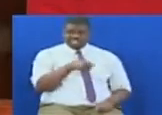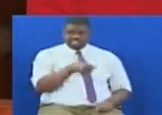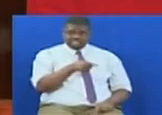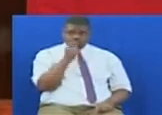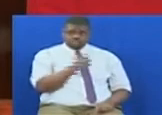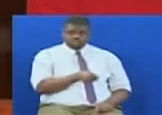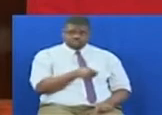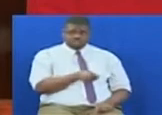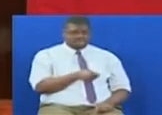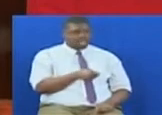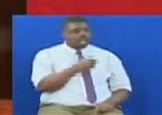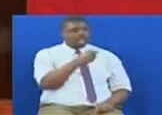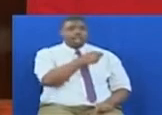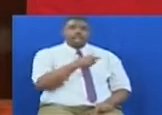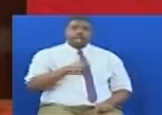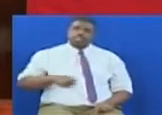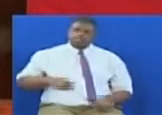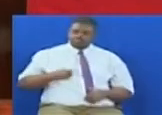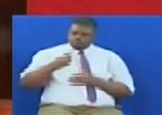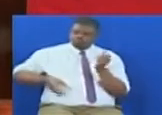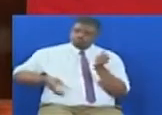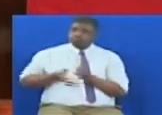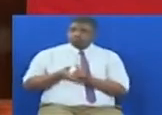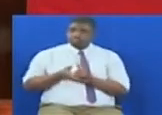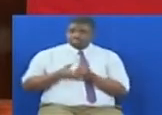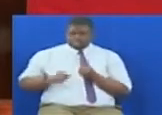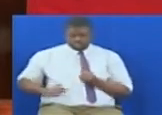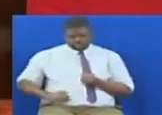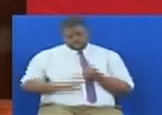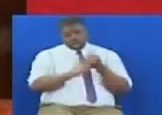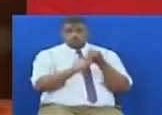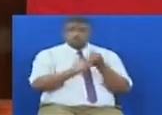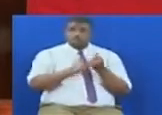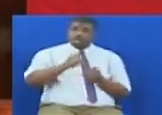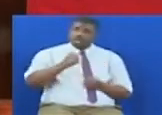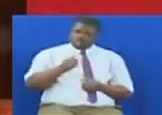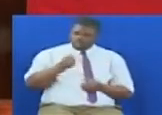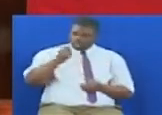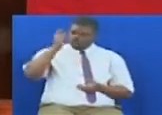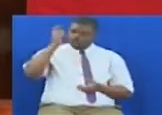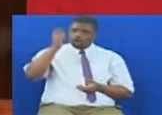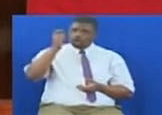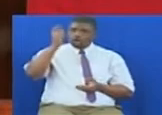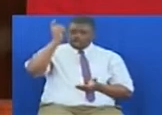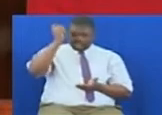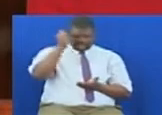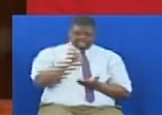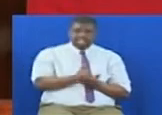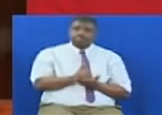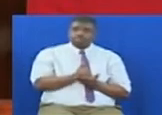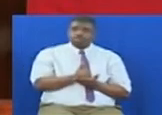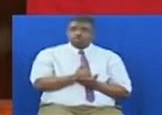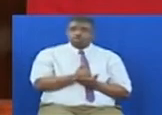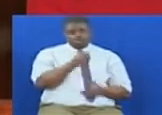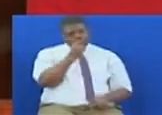sana mheshimiwa rais, na kwa msingi huo naunga mkono hoja iliyoko mezani ya